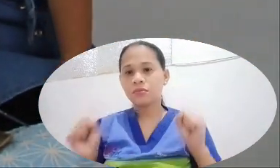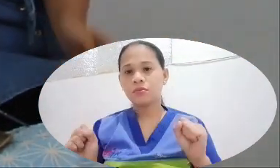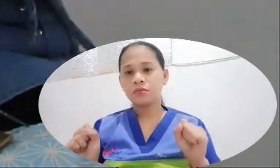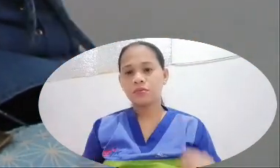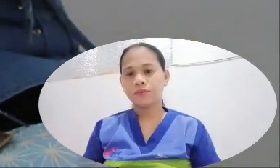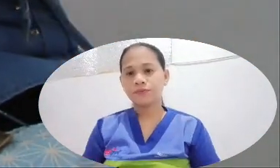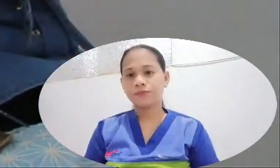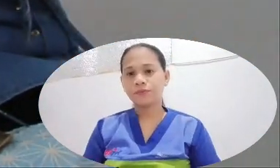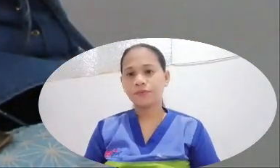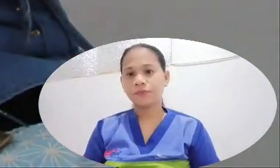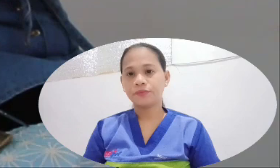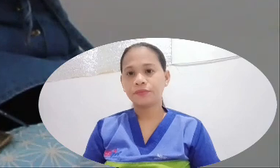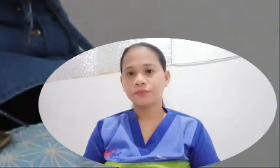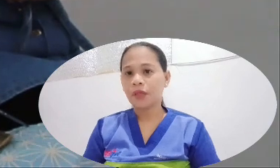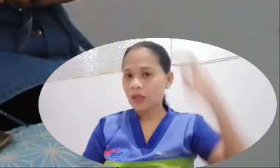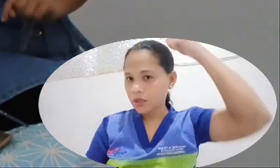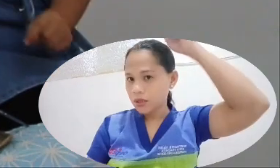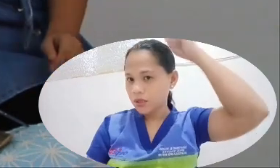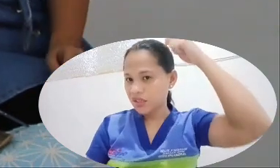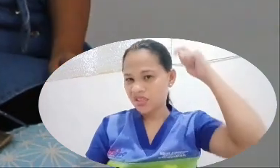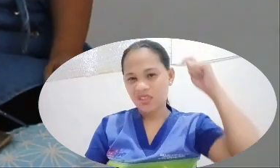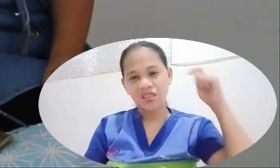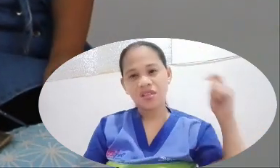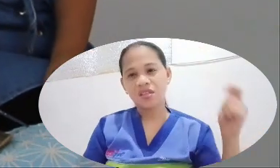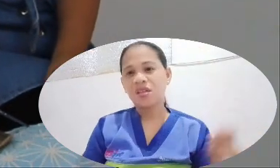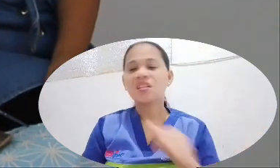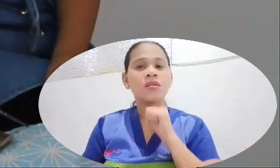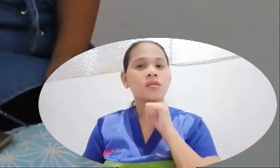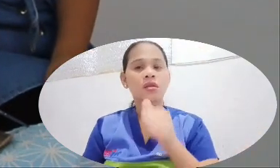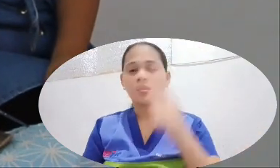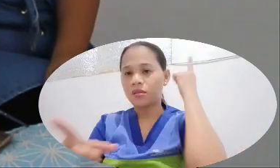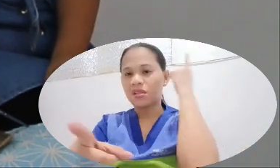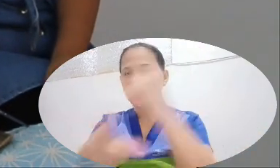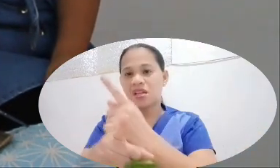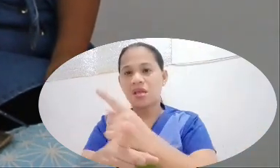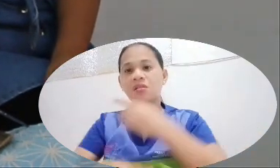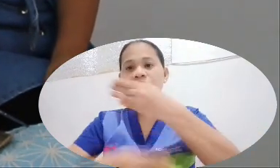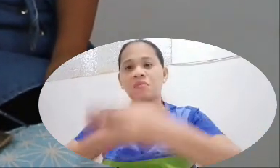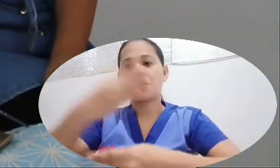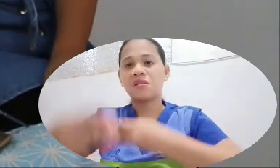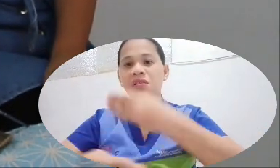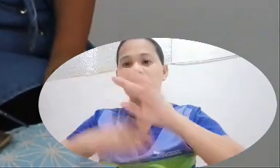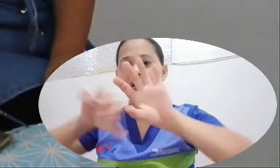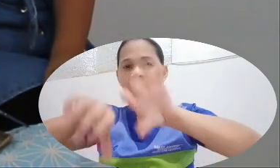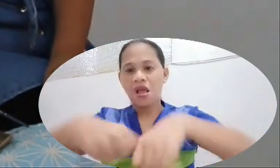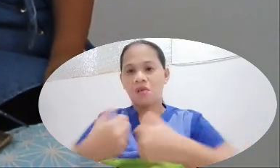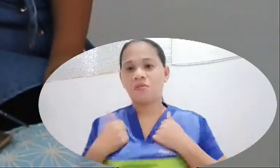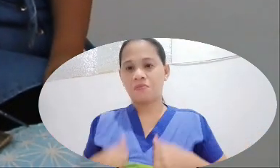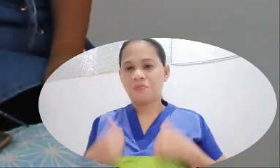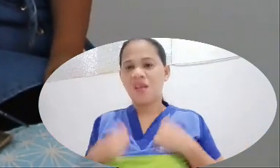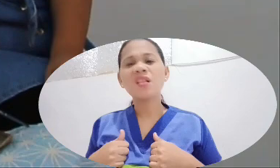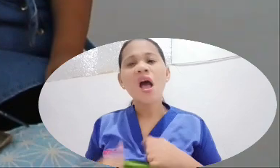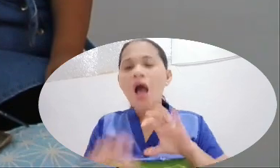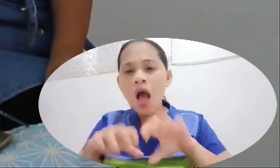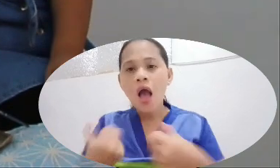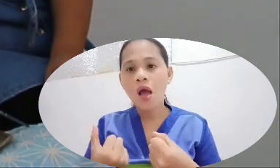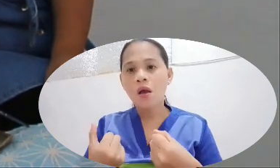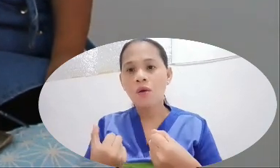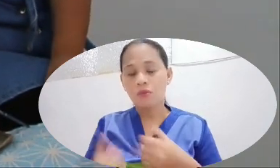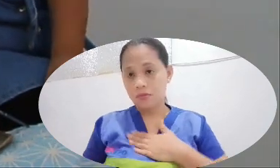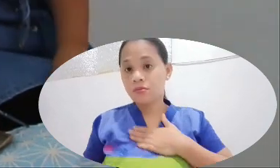Tenten, hindi naman ganun ang paraan kung paano maligo. Paano ba? Gusto mo bang taruan kita?